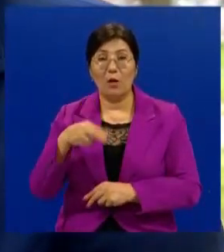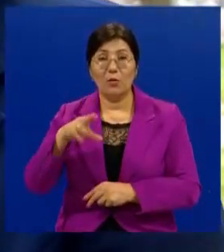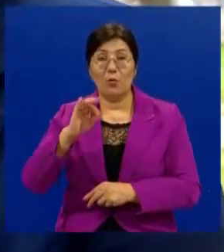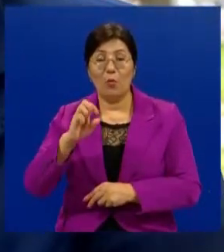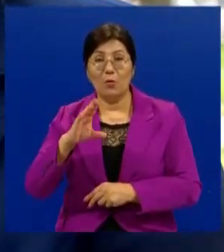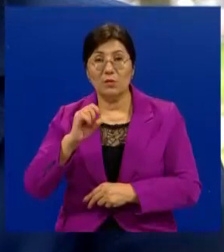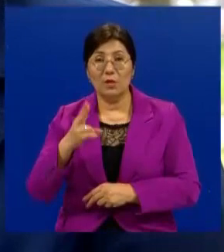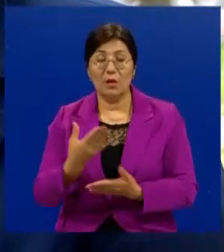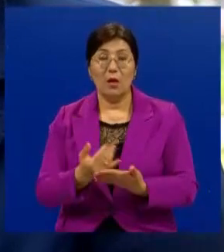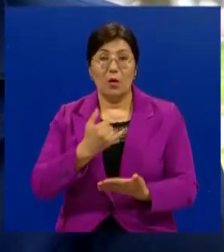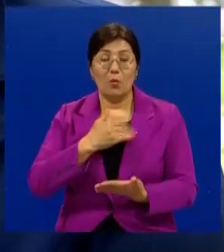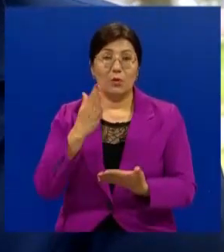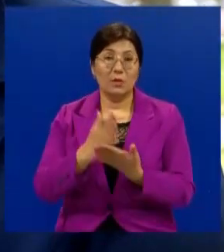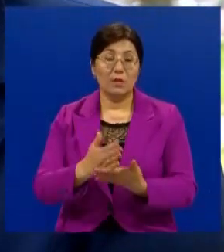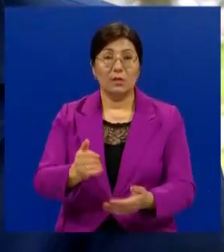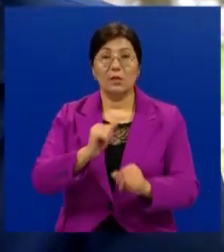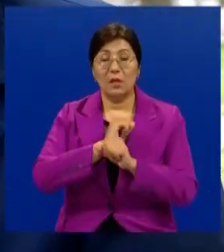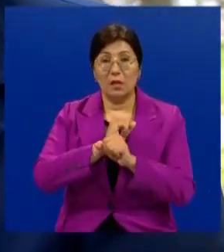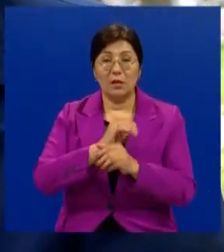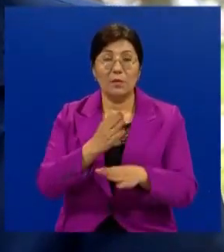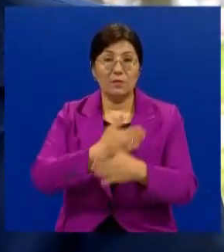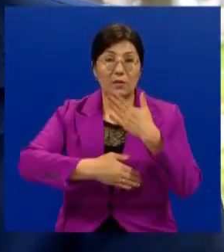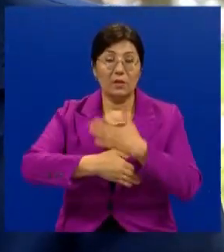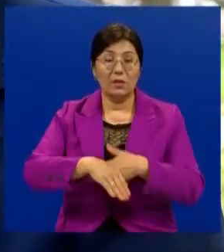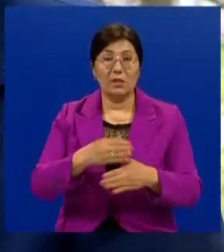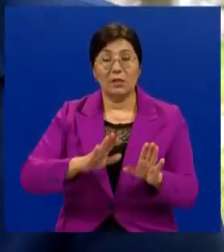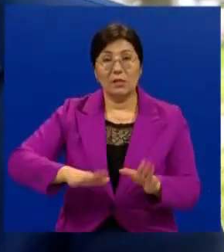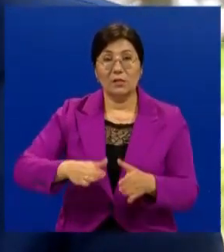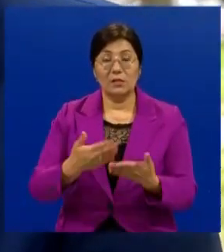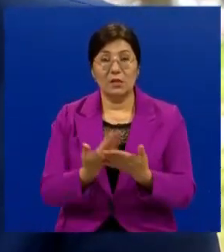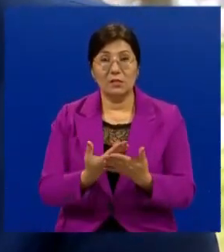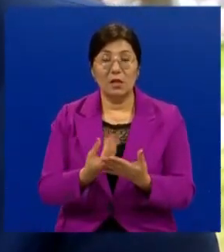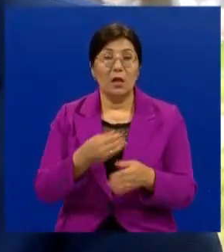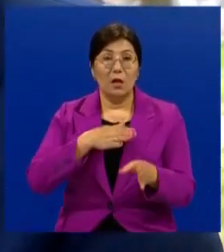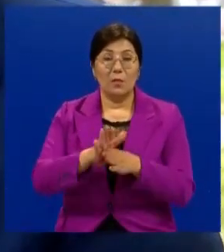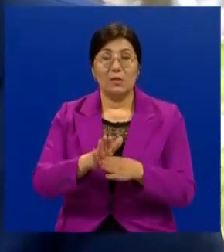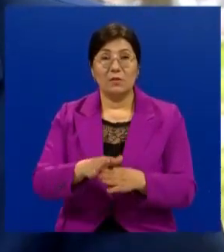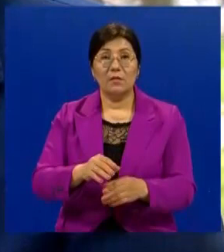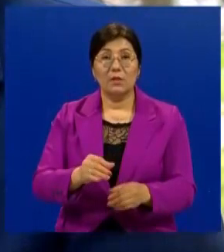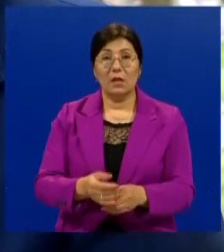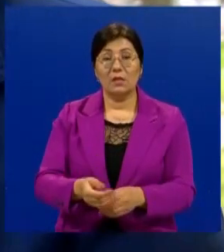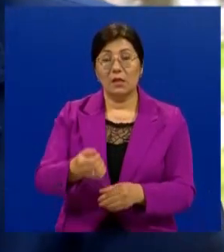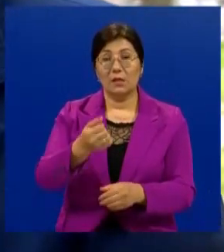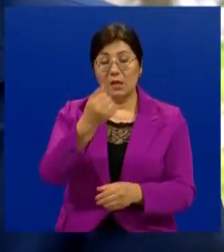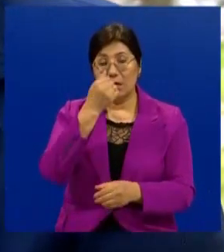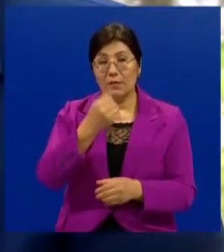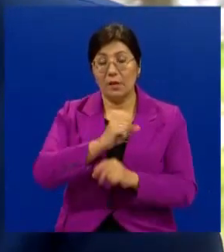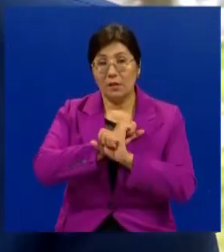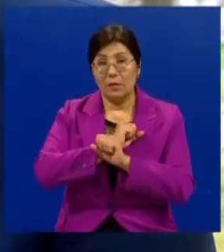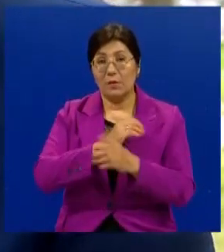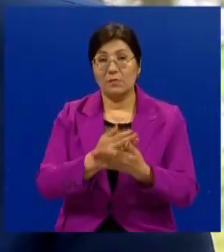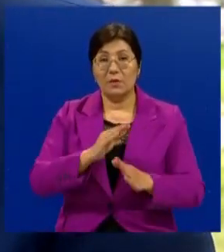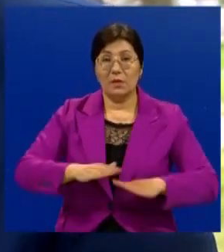до настоящего времени отдыхали лишь дети-инвалиды. В этот сезон решено обеспечить здесь каникулярный досуг и детей